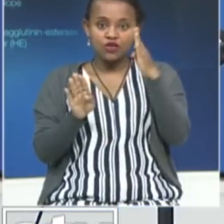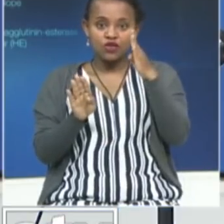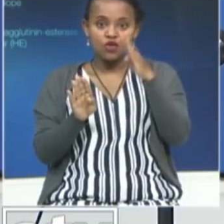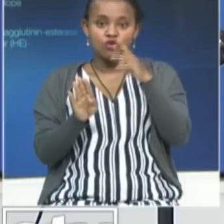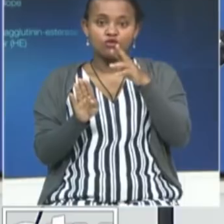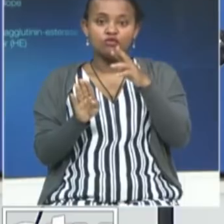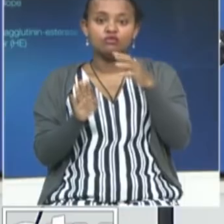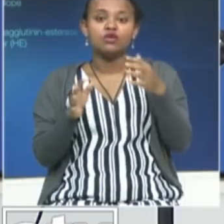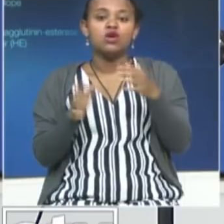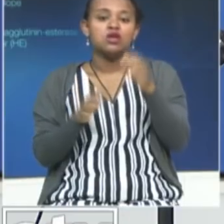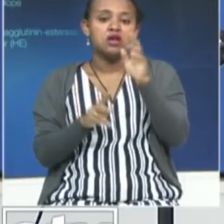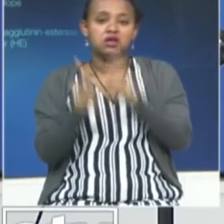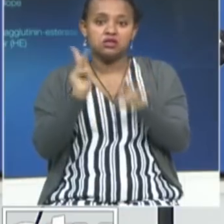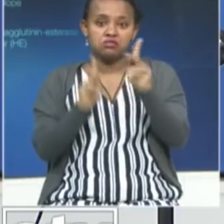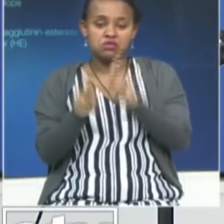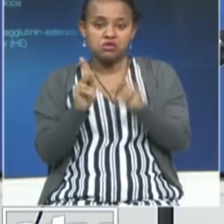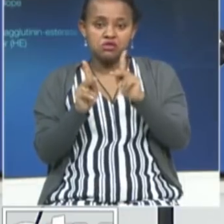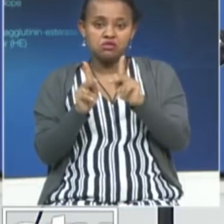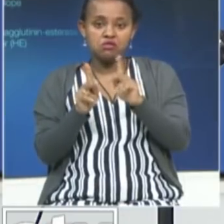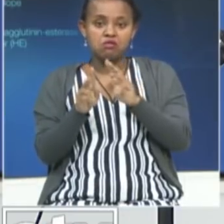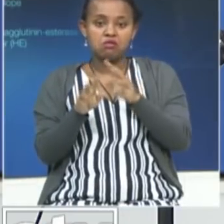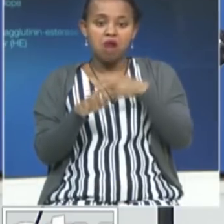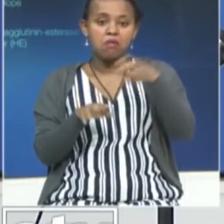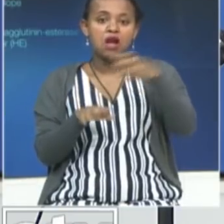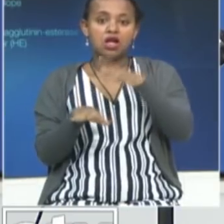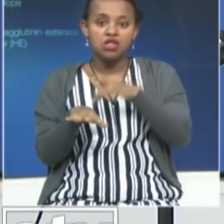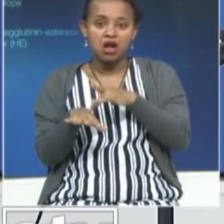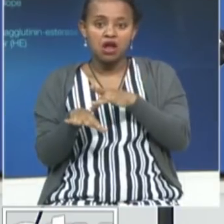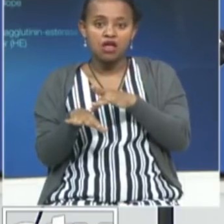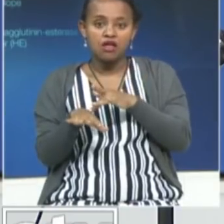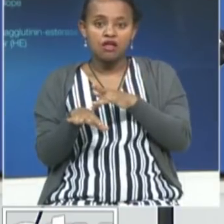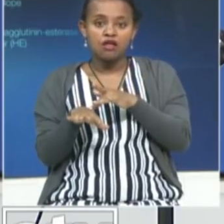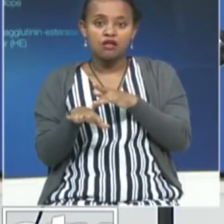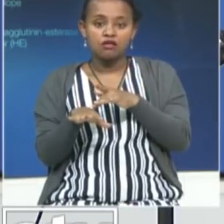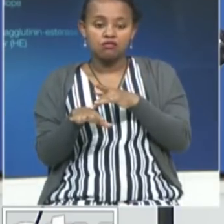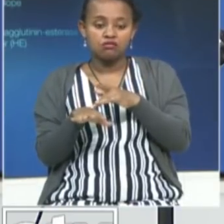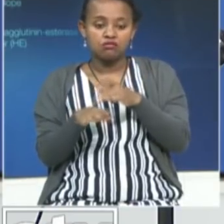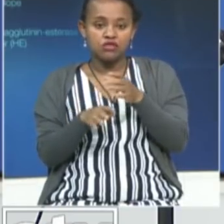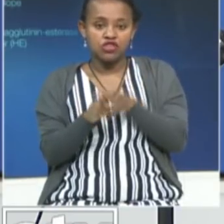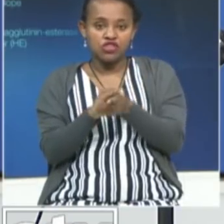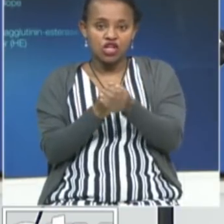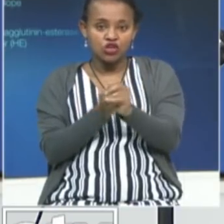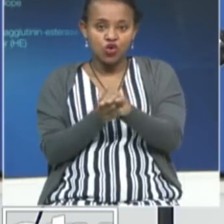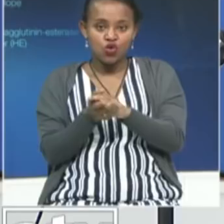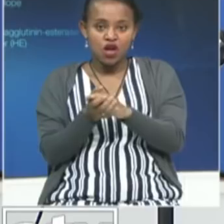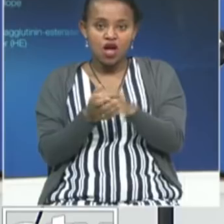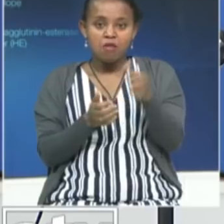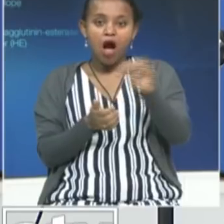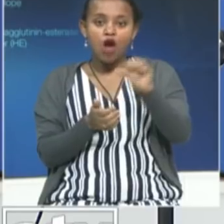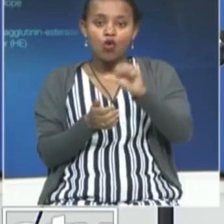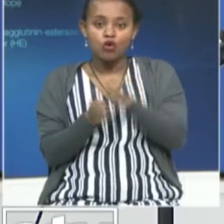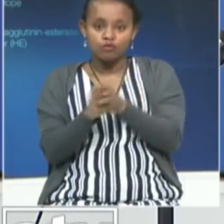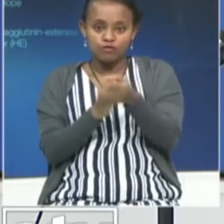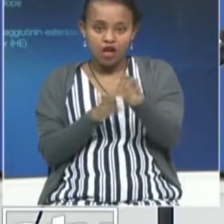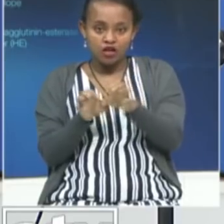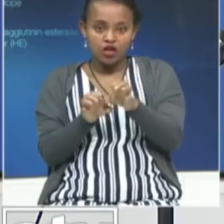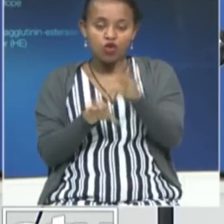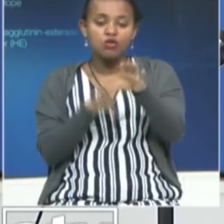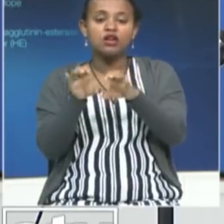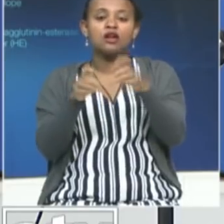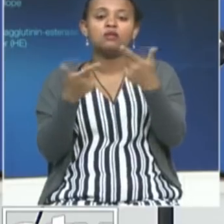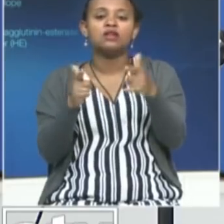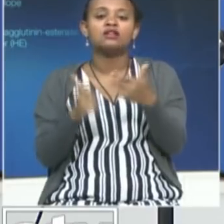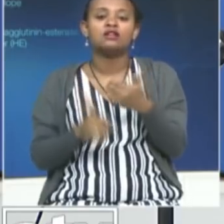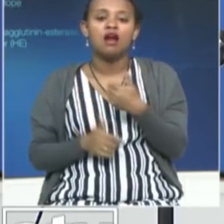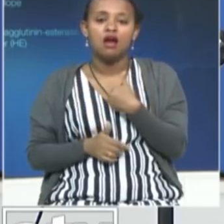የሚደረግበት አለ። የህዝብ ማመላለሻዎች ላይ ተሳፋሪዎች ሲገቡ እጃቸውን በአልኮል አጽድተው እንዲገቡ የሚደረግበት እድል